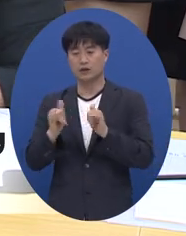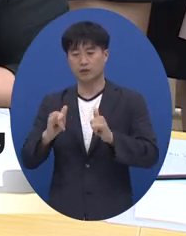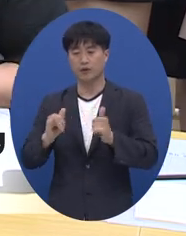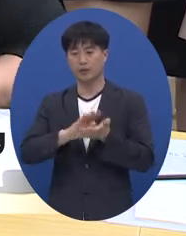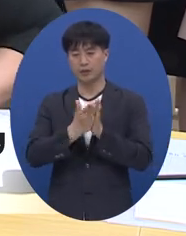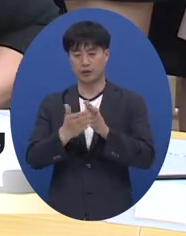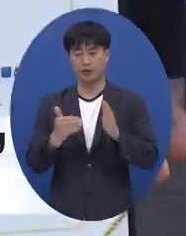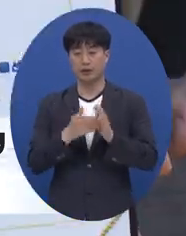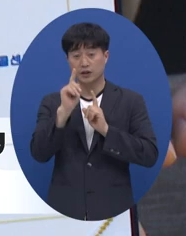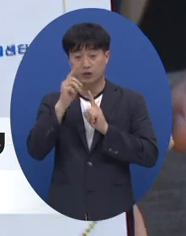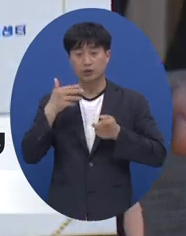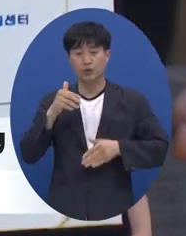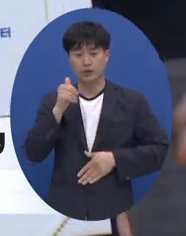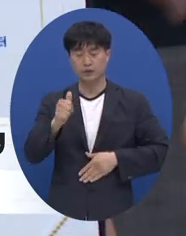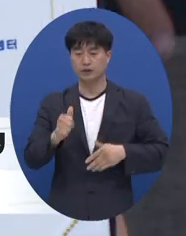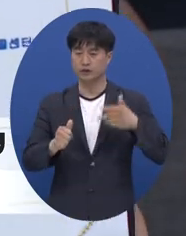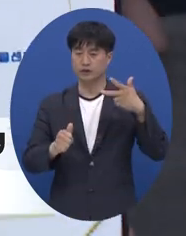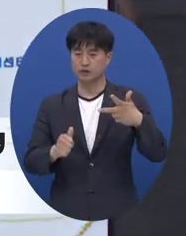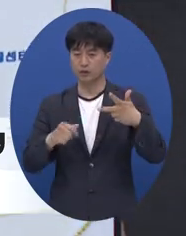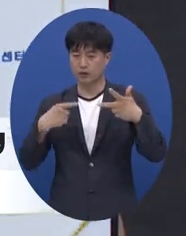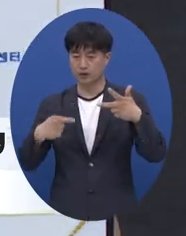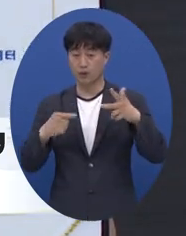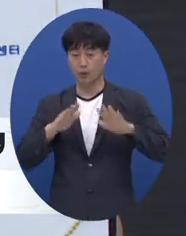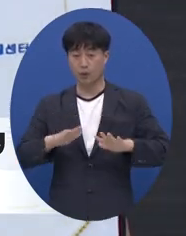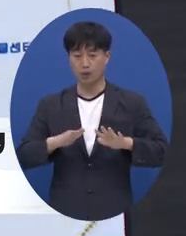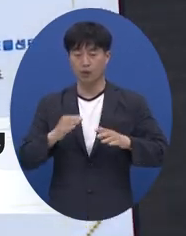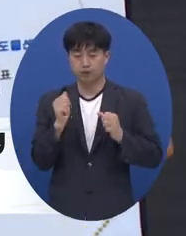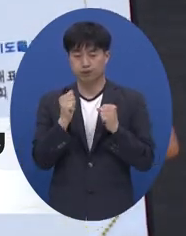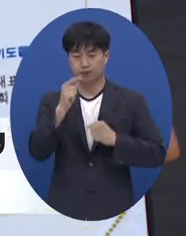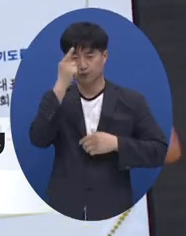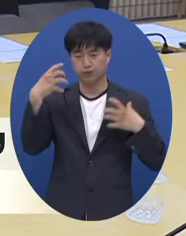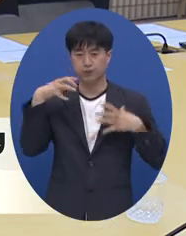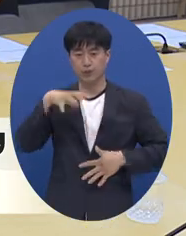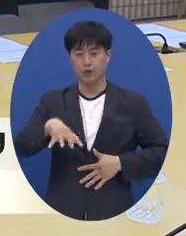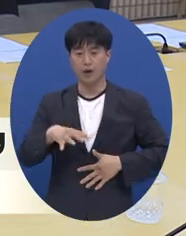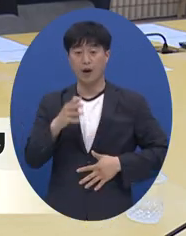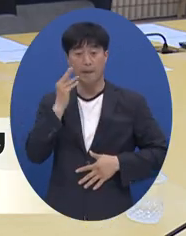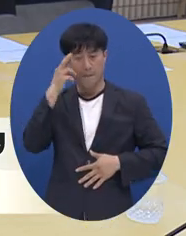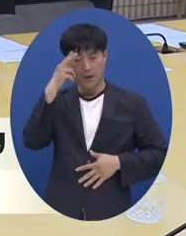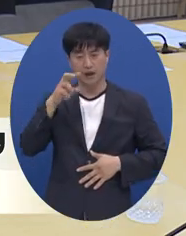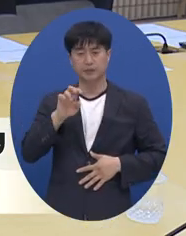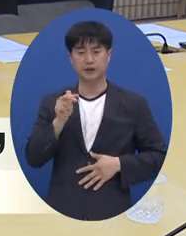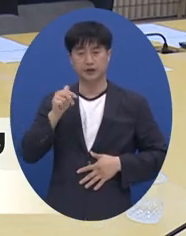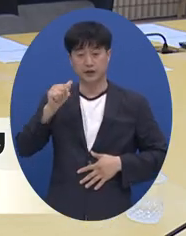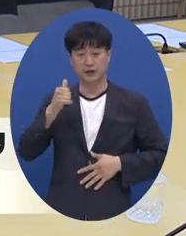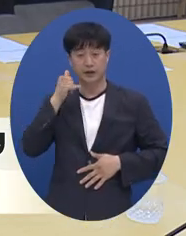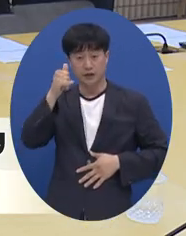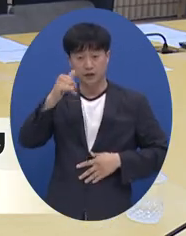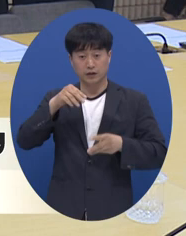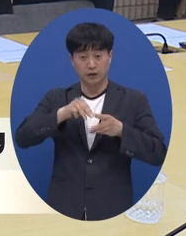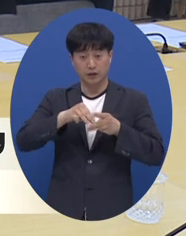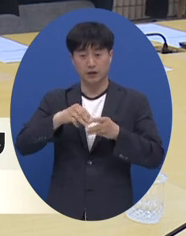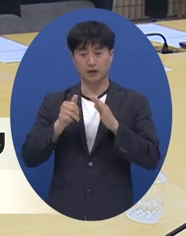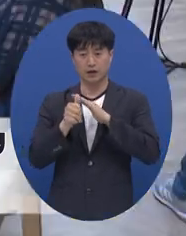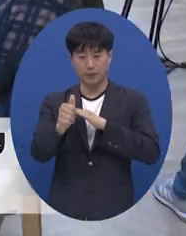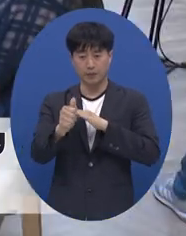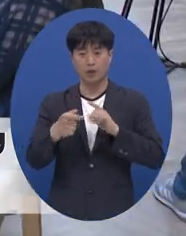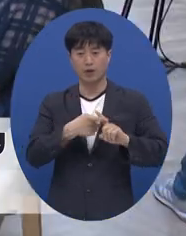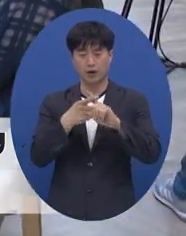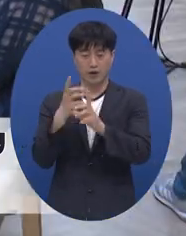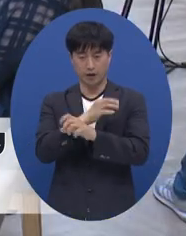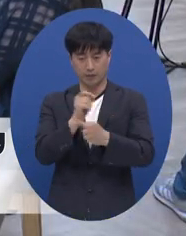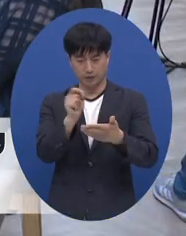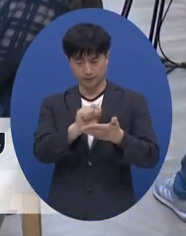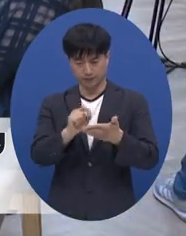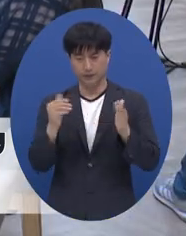이재명 경기도 주사는 7월 1일 오늘 경기도 북부청사 에서 박민희 경기도 콜센터 상담사 대표와 관련